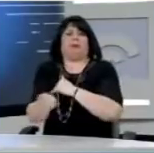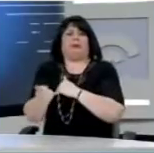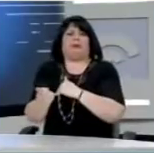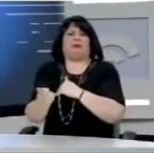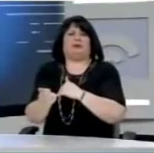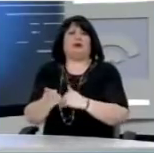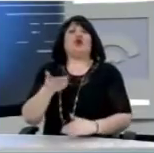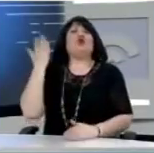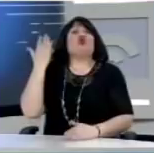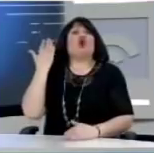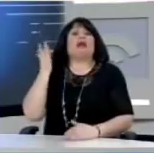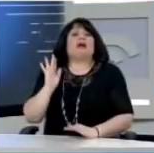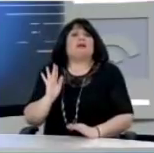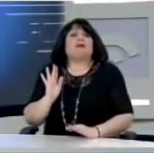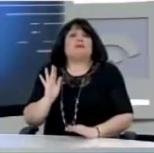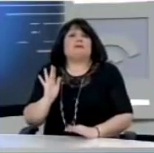τότε.